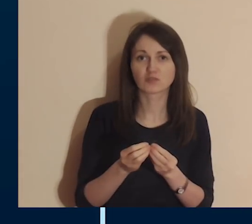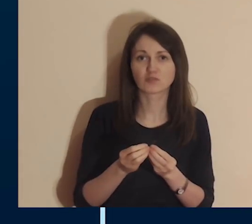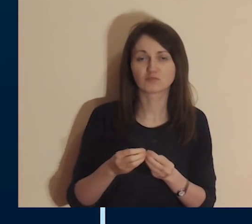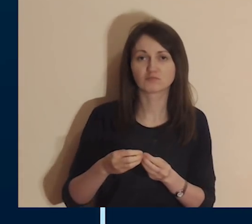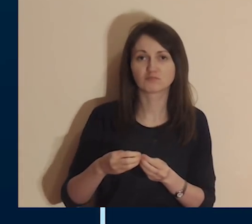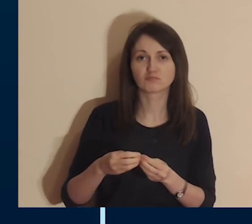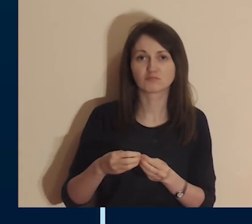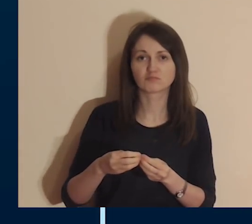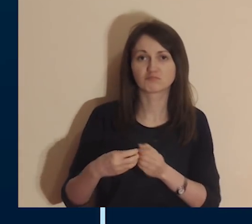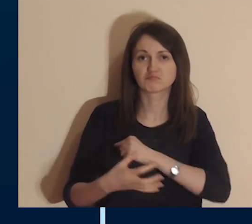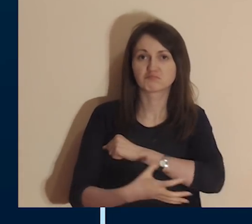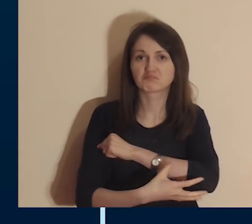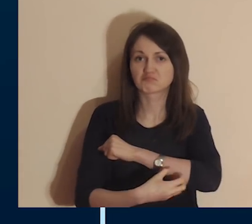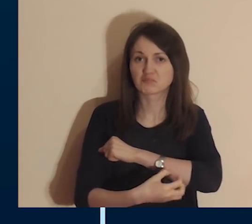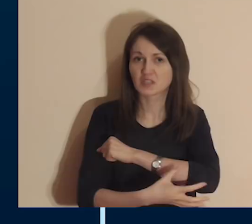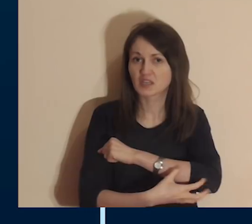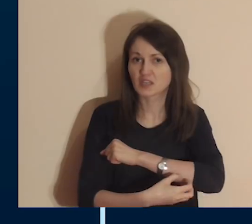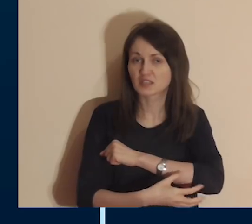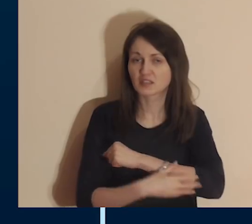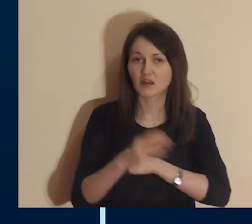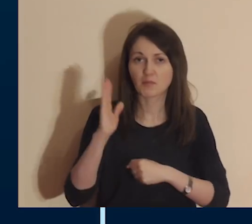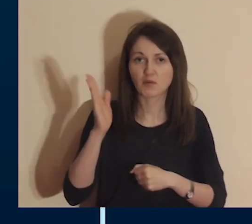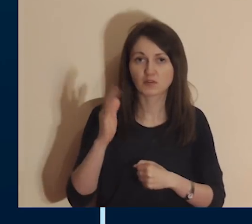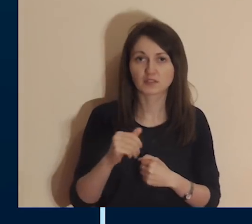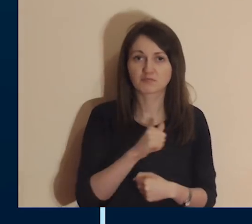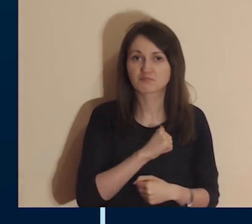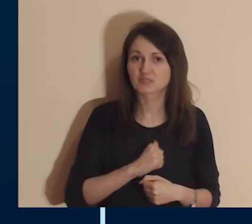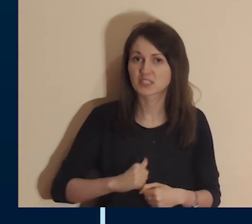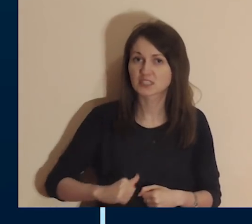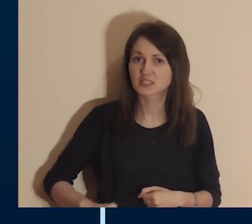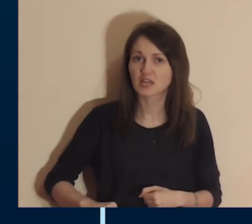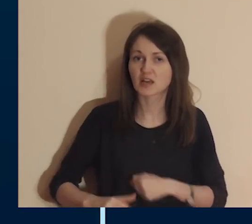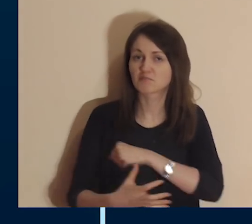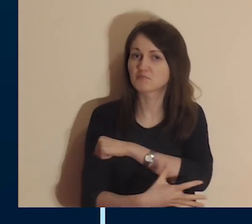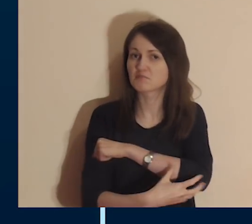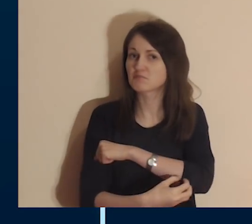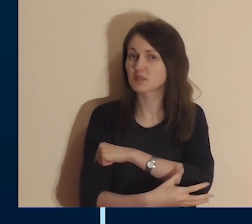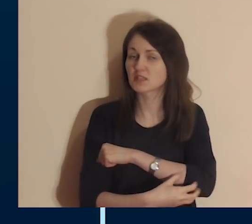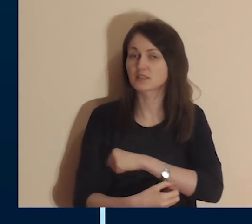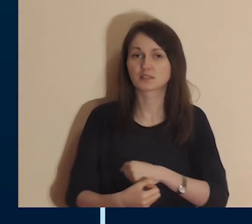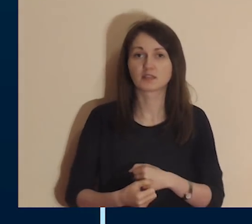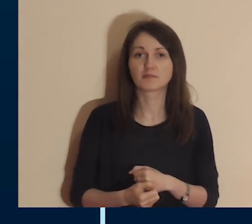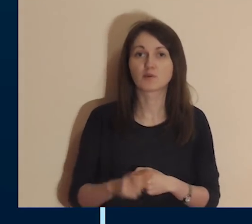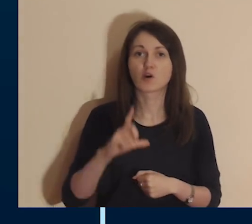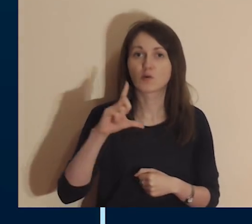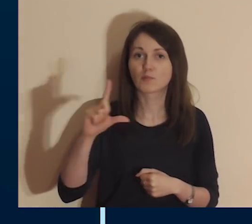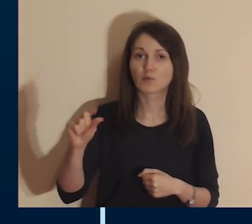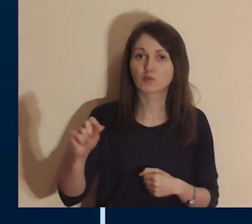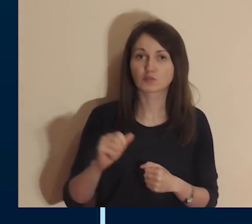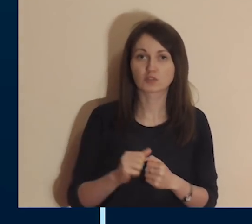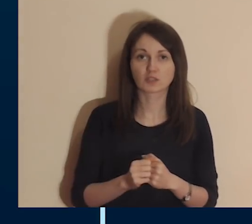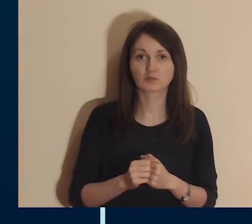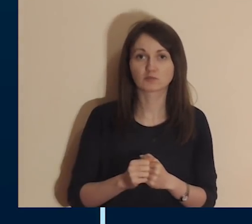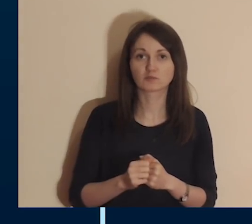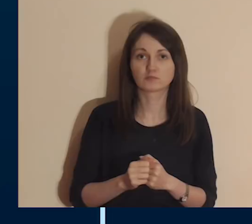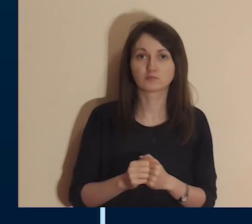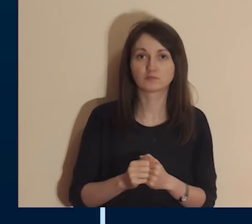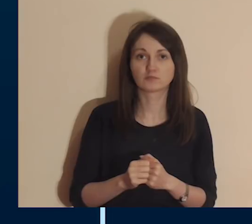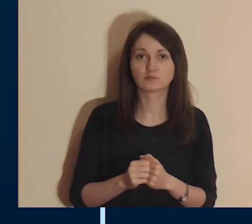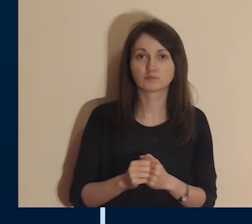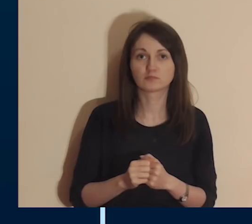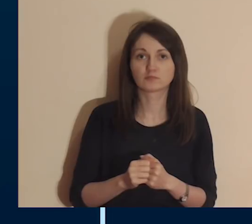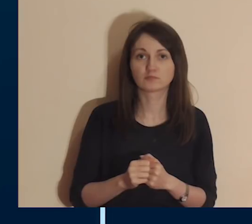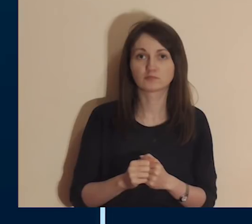wydał, nastał ciężki głód w owej krainie i on sam zaczął cierpieć niedostatek. Poszedł i przystał